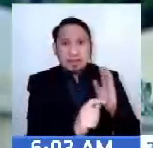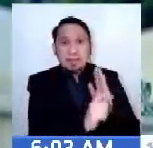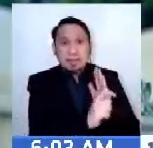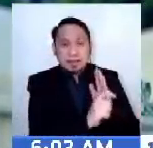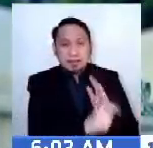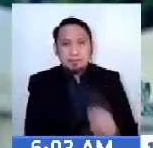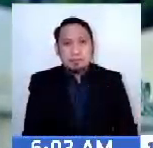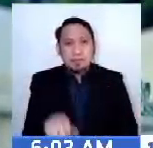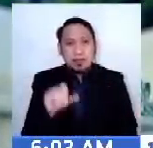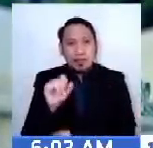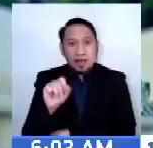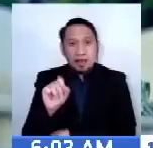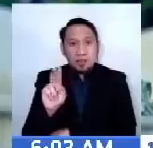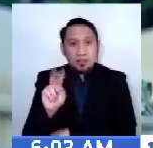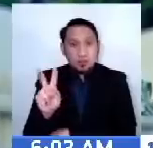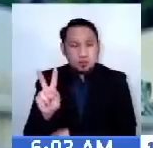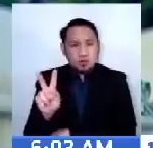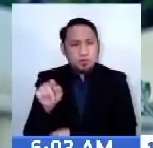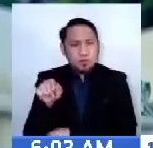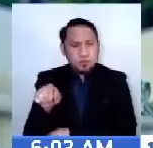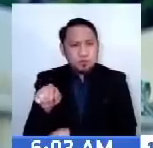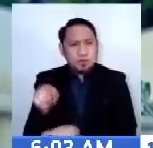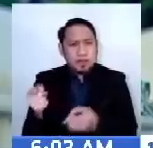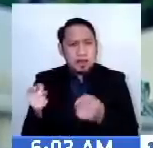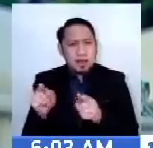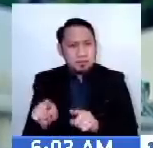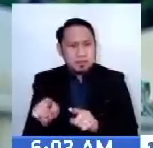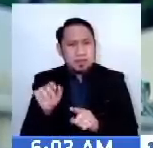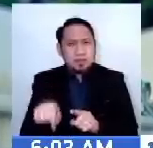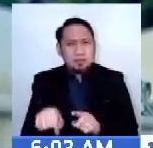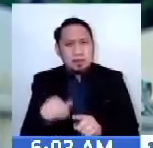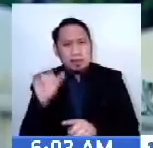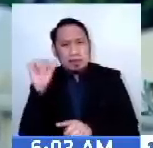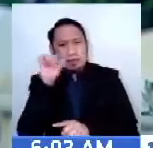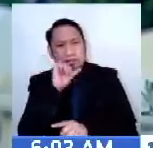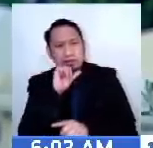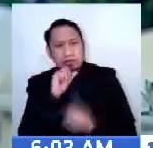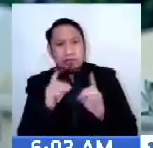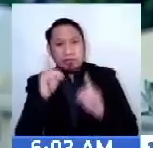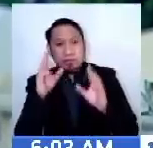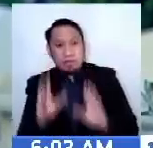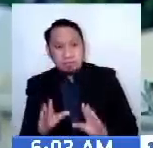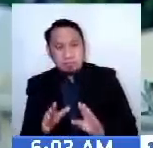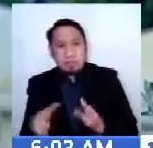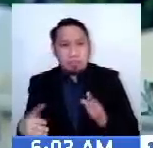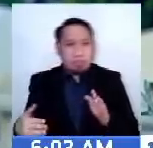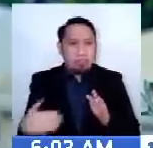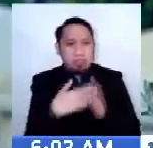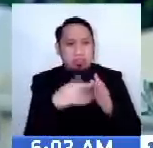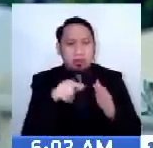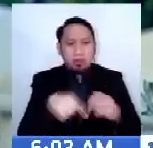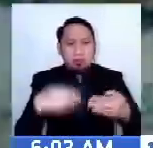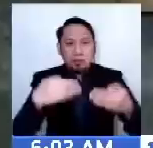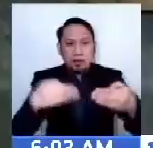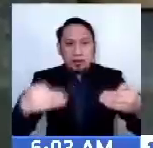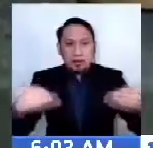minamaneho umano ng lasing na driver na sumalpok sa mga concrete barrier sa Quezon City. Narito ang unang balita.